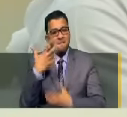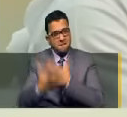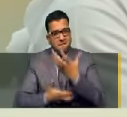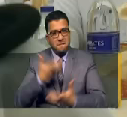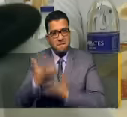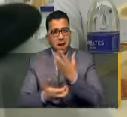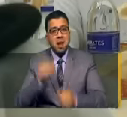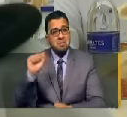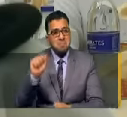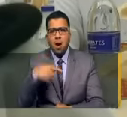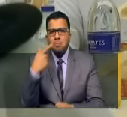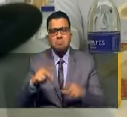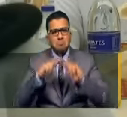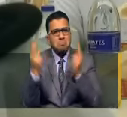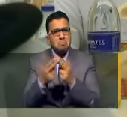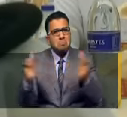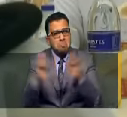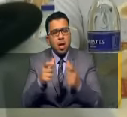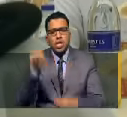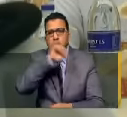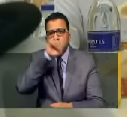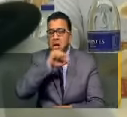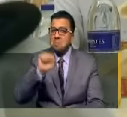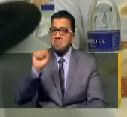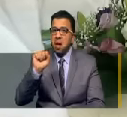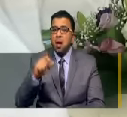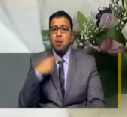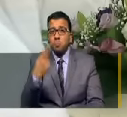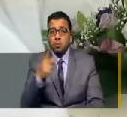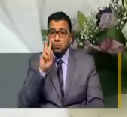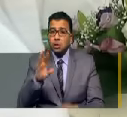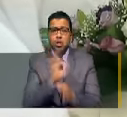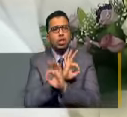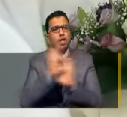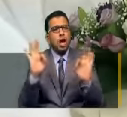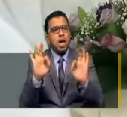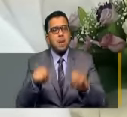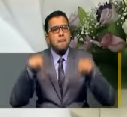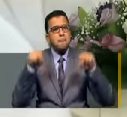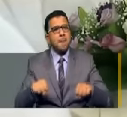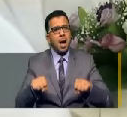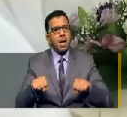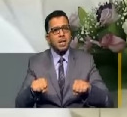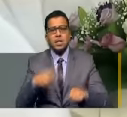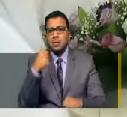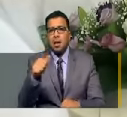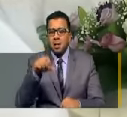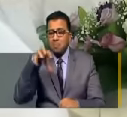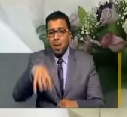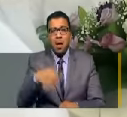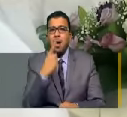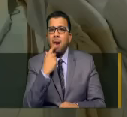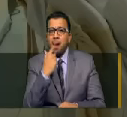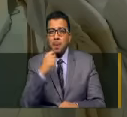فاعل ضمن منظومه مجالس الضواحي في اماره الشارقه مؤكدا انه جاري التجهيز حاليا لانشاء مجلس